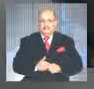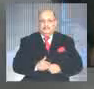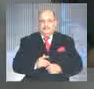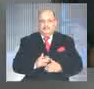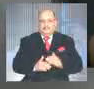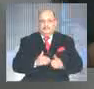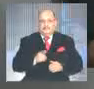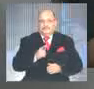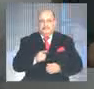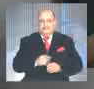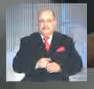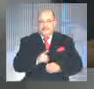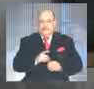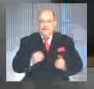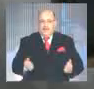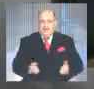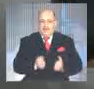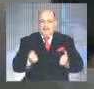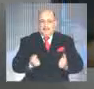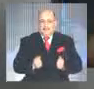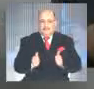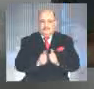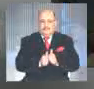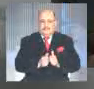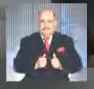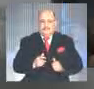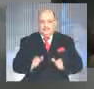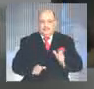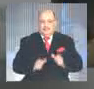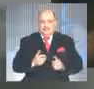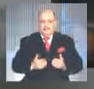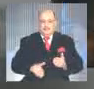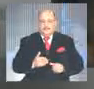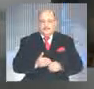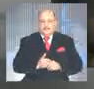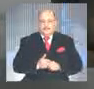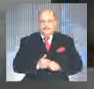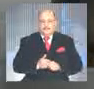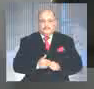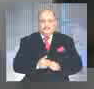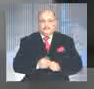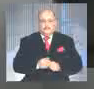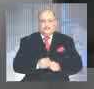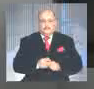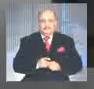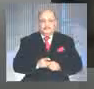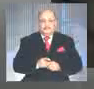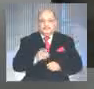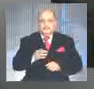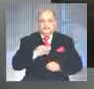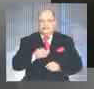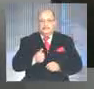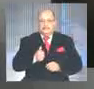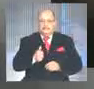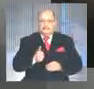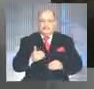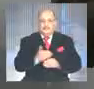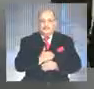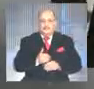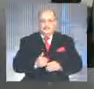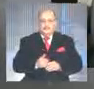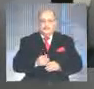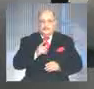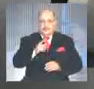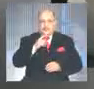وياه، شكون اللي يوصل ال20 الاول هو اللي يربح، وافكتيف ما يعني هو يعني ربحني.